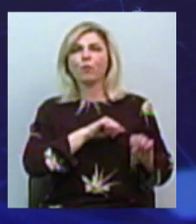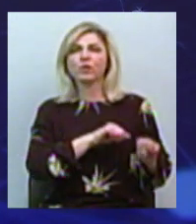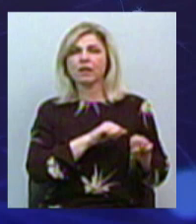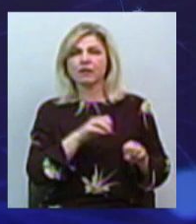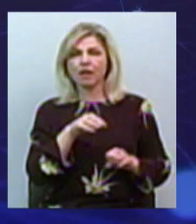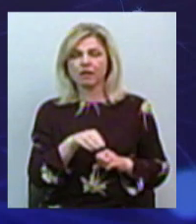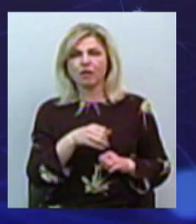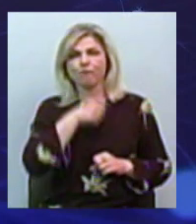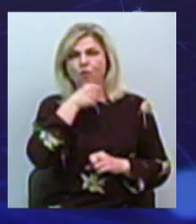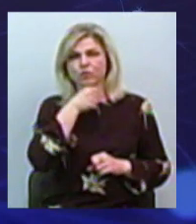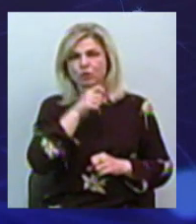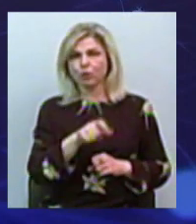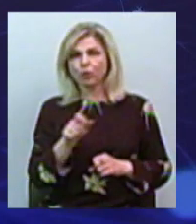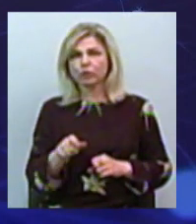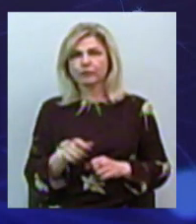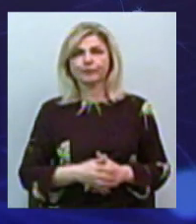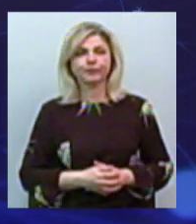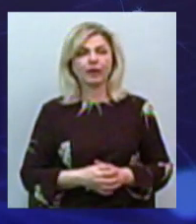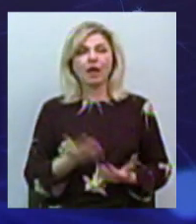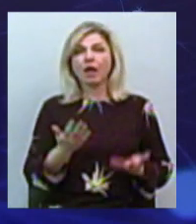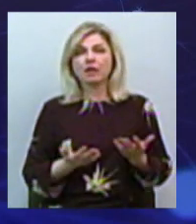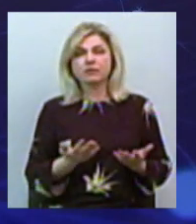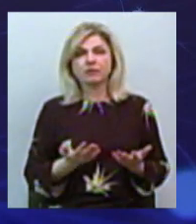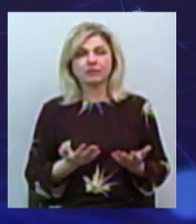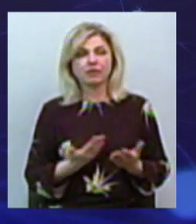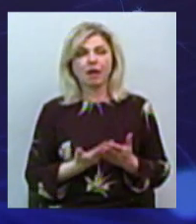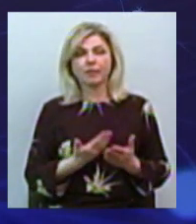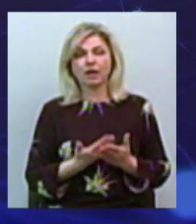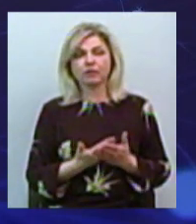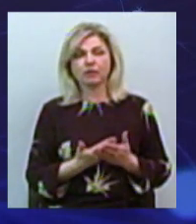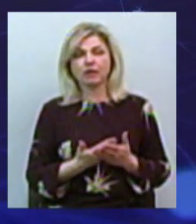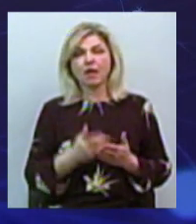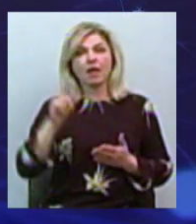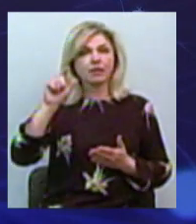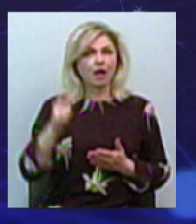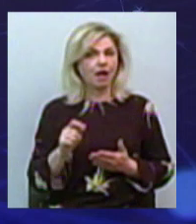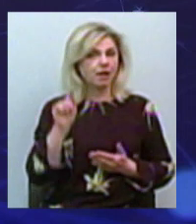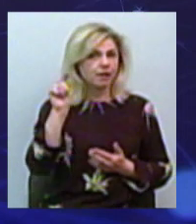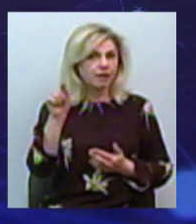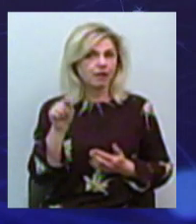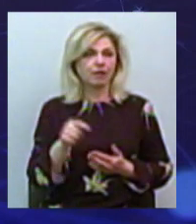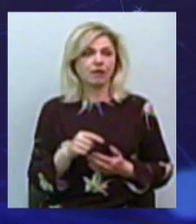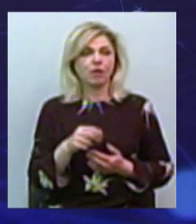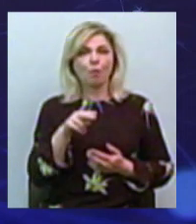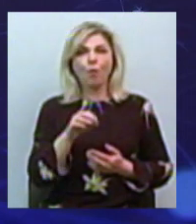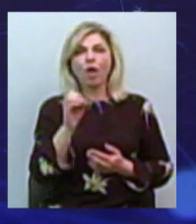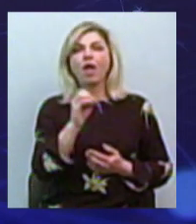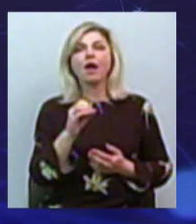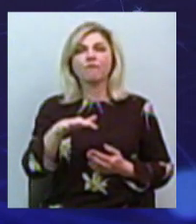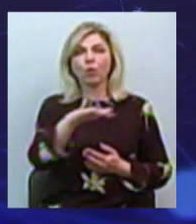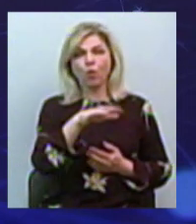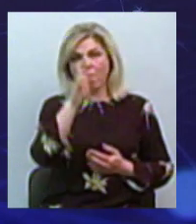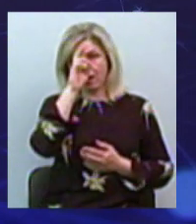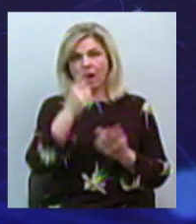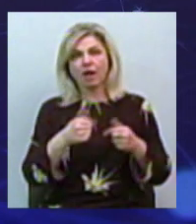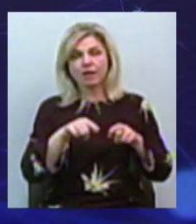більш похилого віку. Хоча, якщо взяти, наприклад, по тій же ж Італії, от по європейським країнам, які на сьогоднішній день